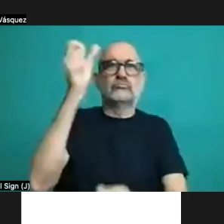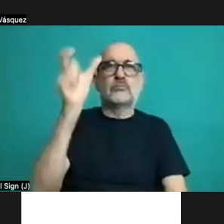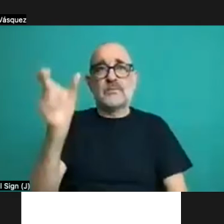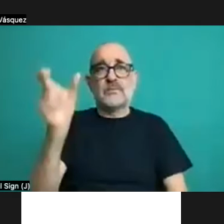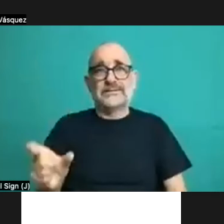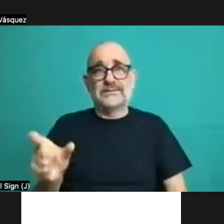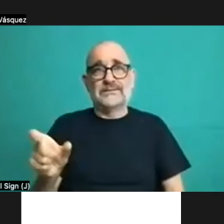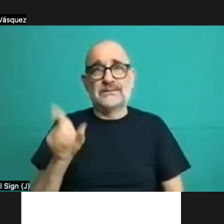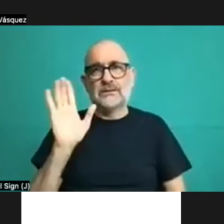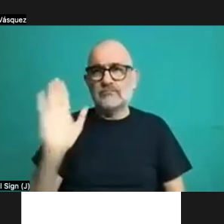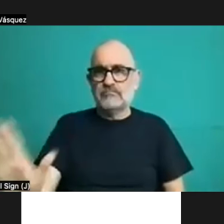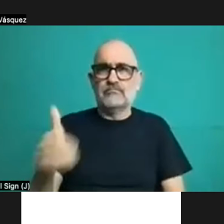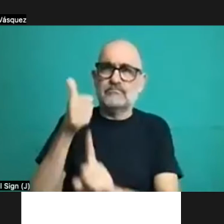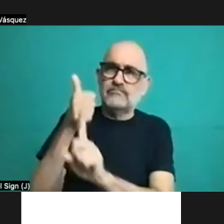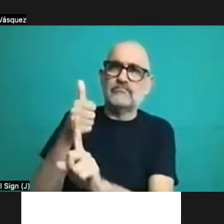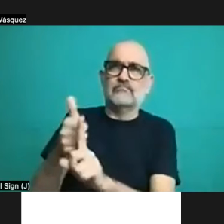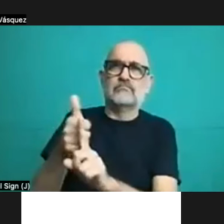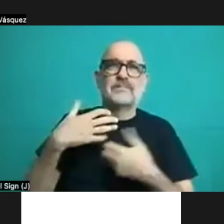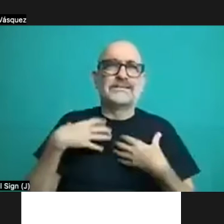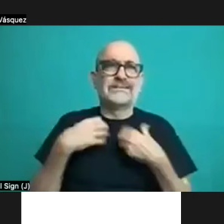Très bien.